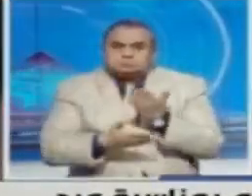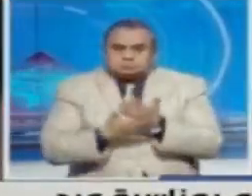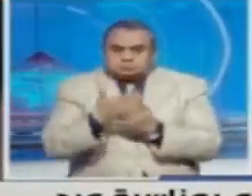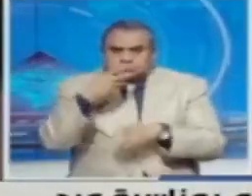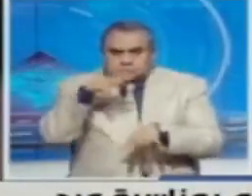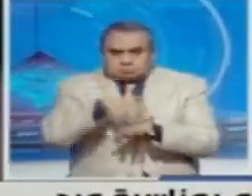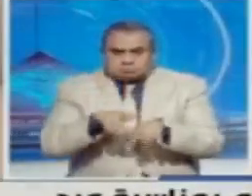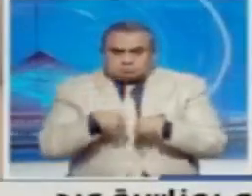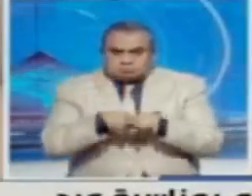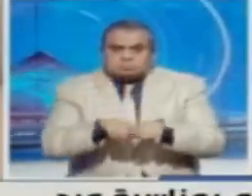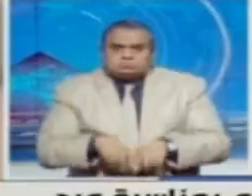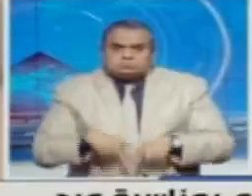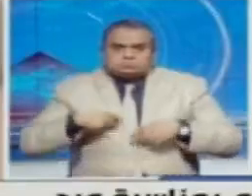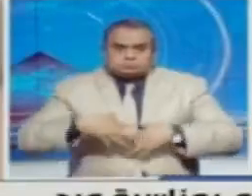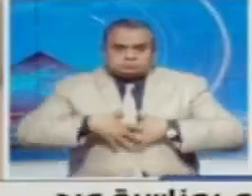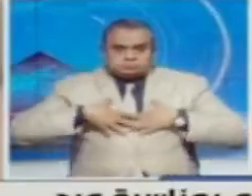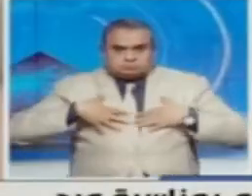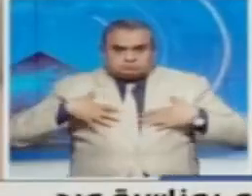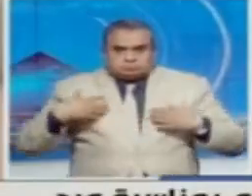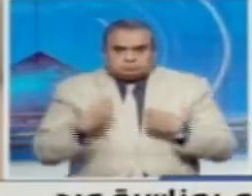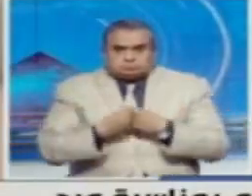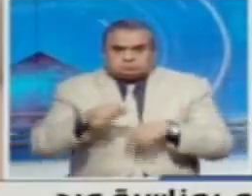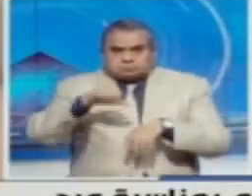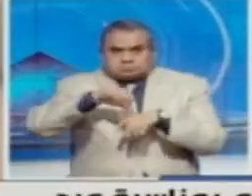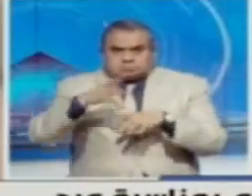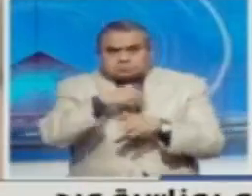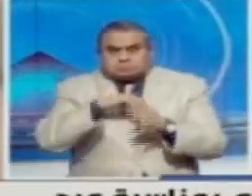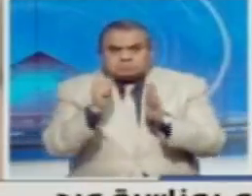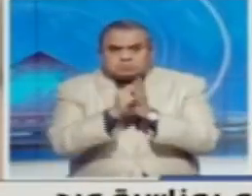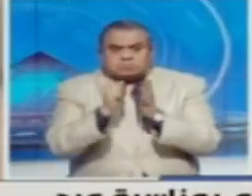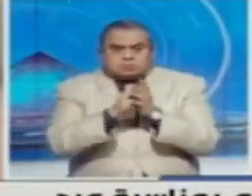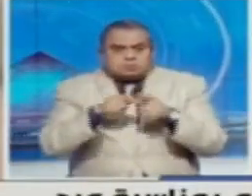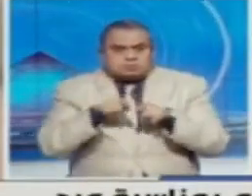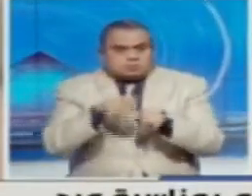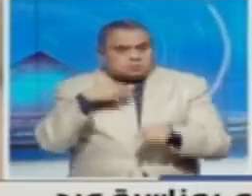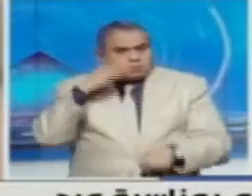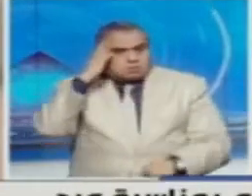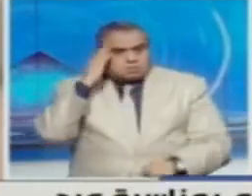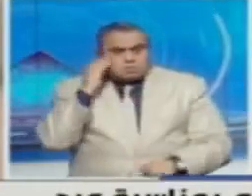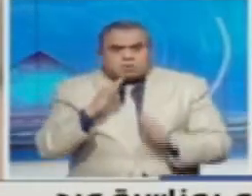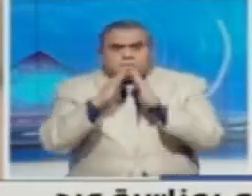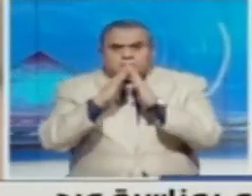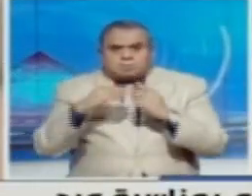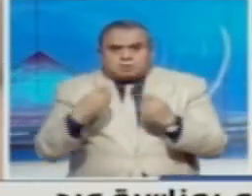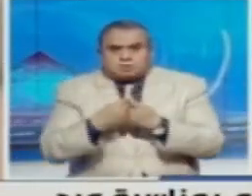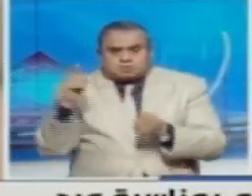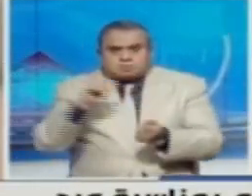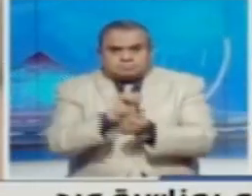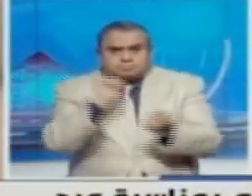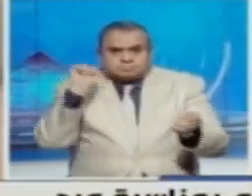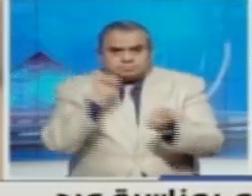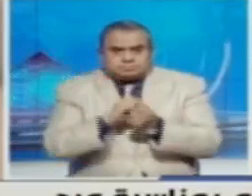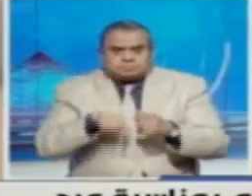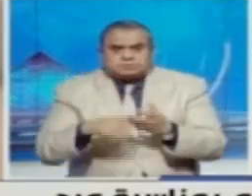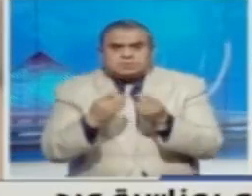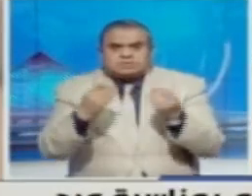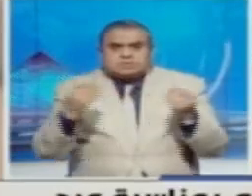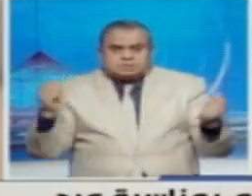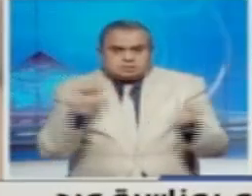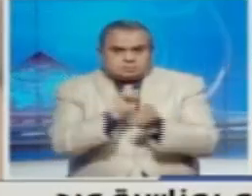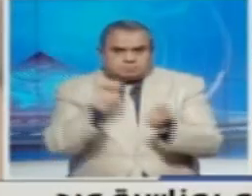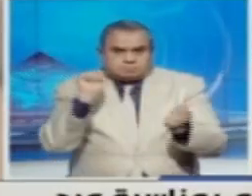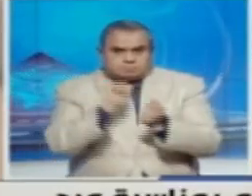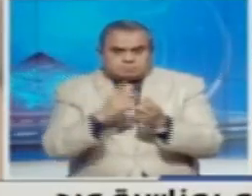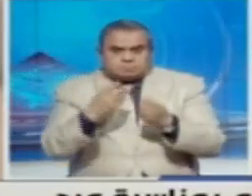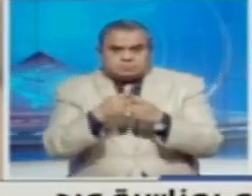جديدة. فرحة مش سيعانة ولا احنا ولا في البيت، ولا أهل كلهم فرحانين، ومصر كلها فرحانة بخروج العفو اللي طالع كتير النهاردة، وكان لسه